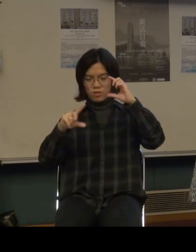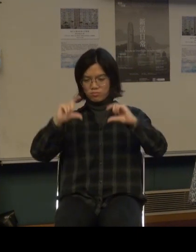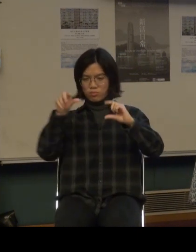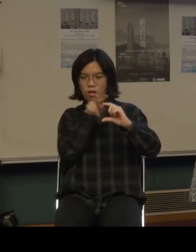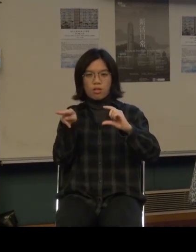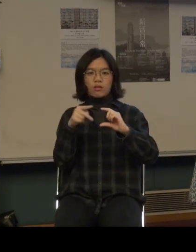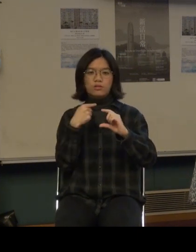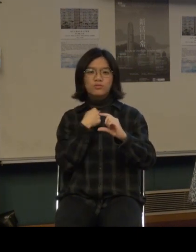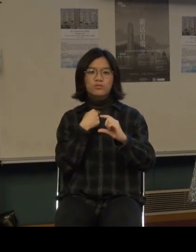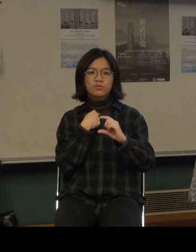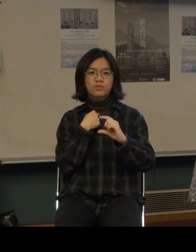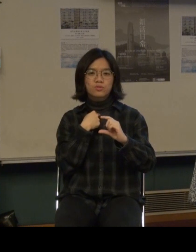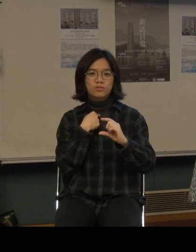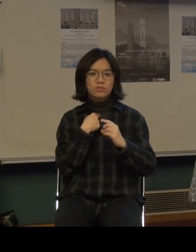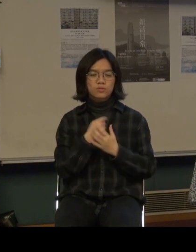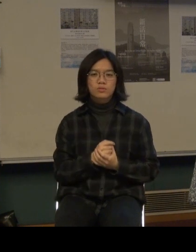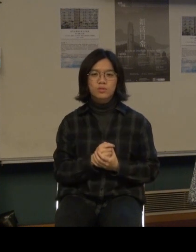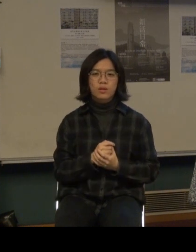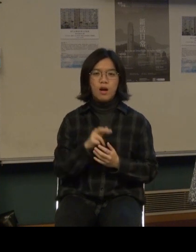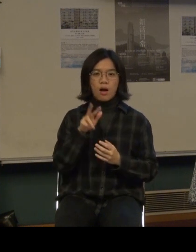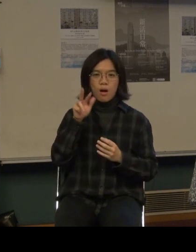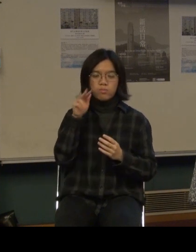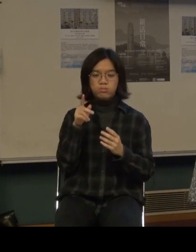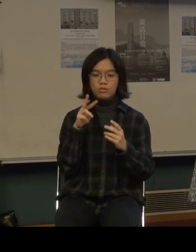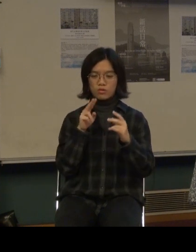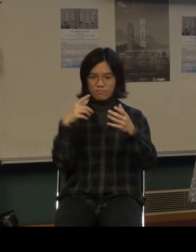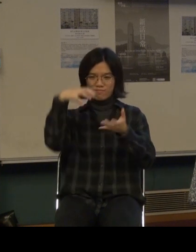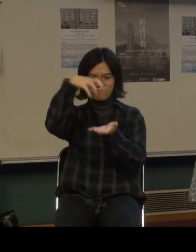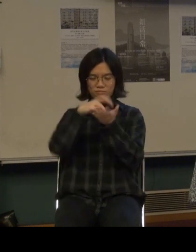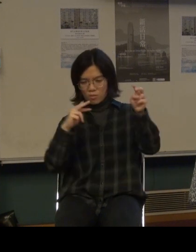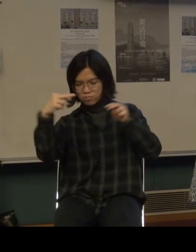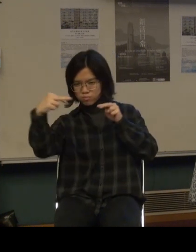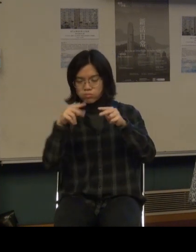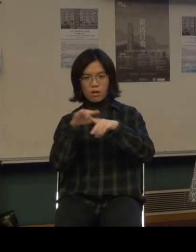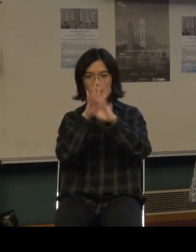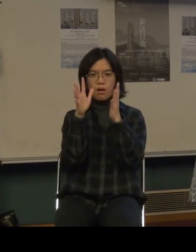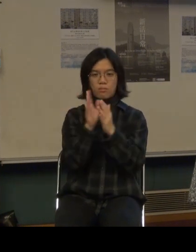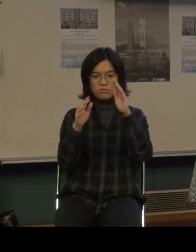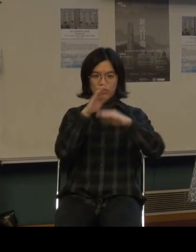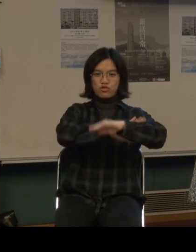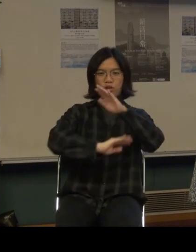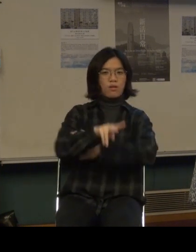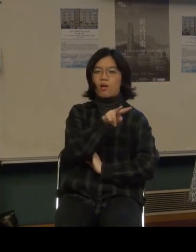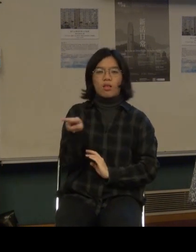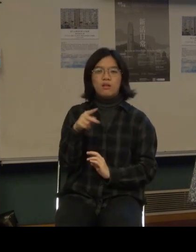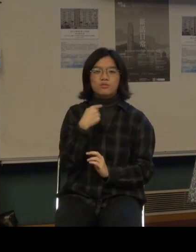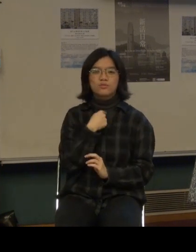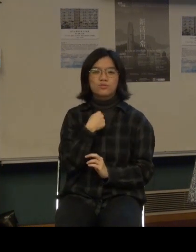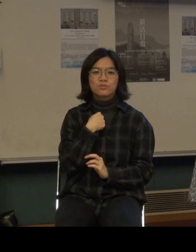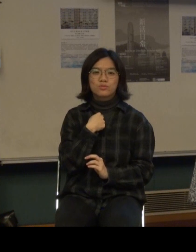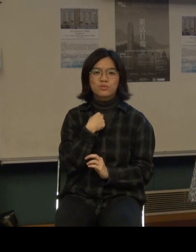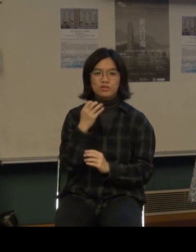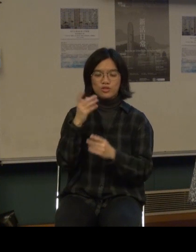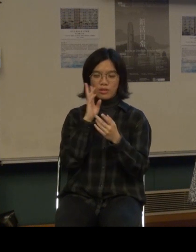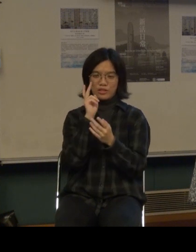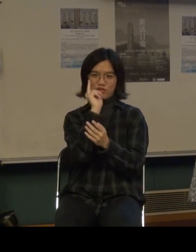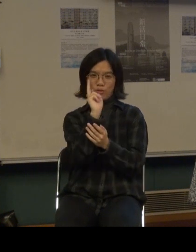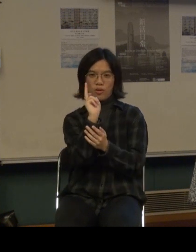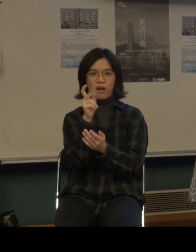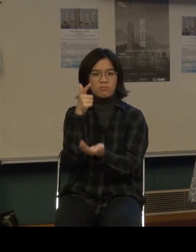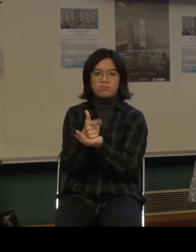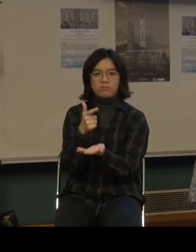平面同埋喺個立面上面，佢都係對稱嘅。亦都咧會強調咧中心嘅部分。通常我哋好容易睇到嘅一個建築物